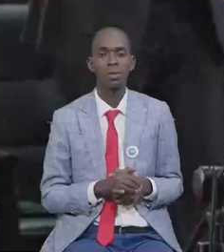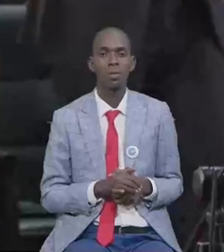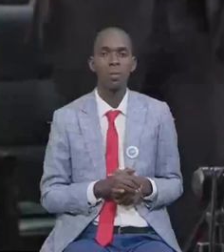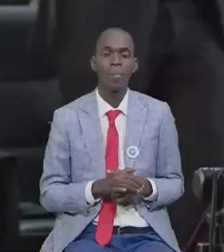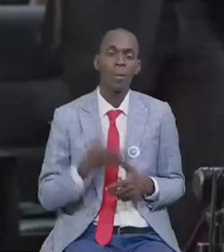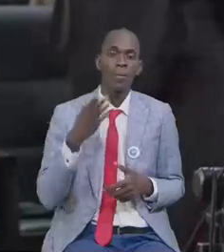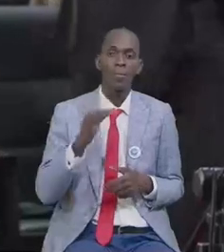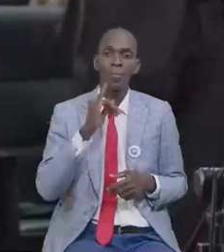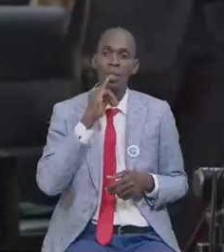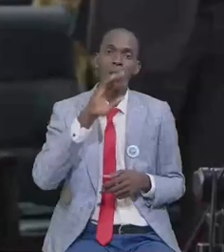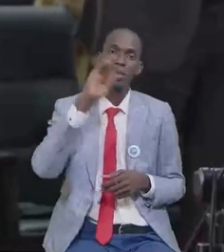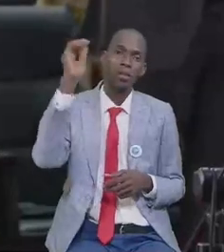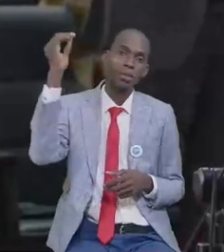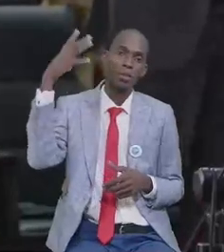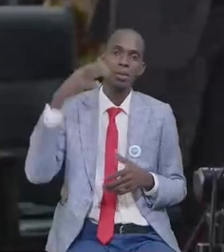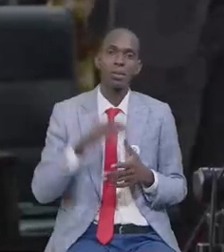Il y a la grâce.